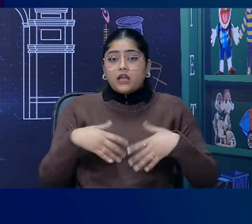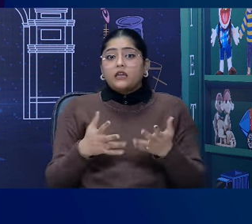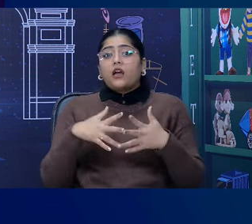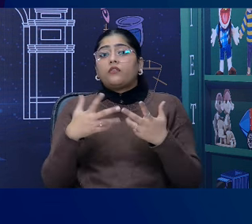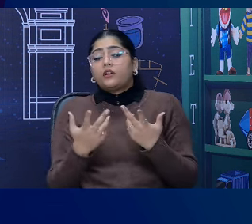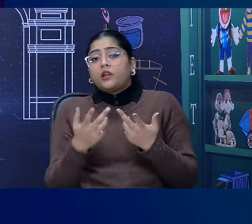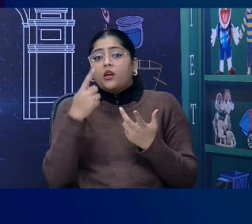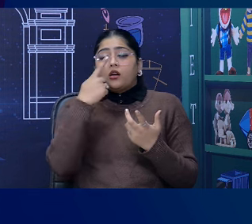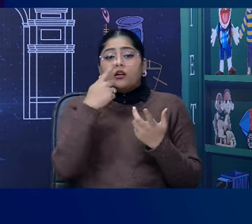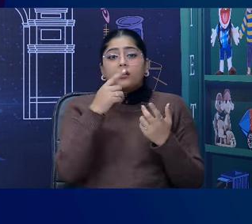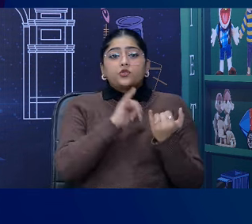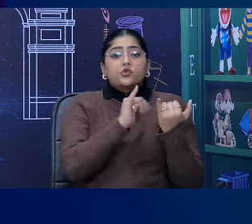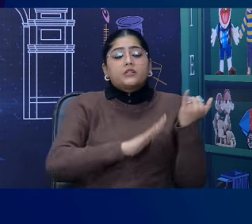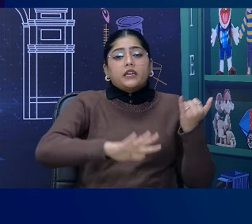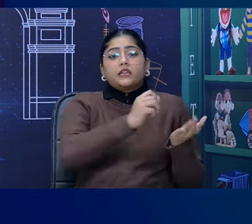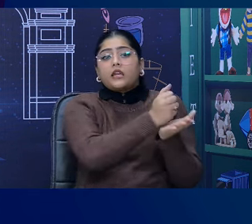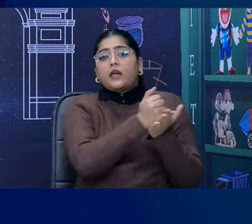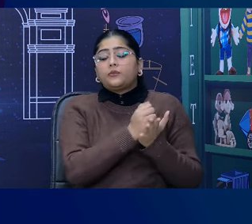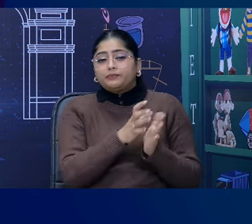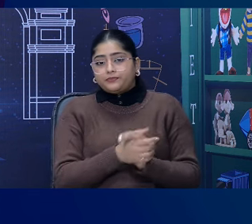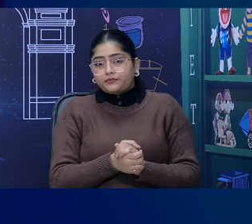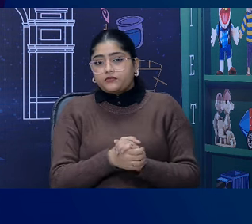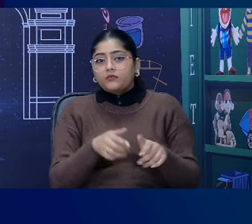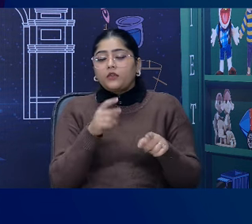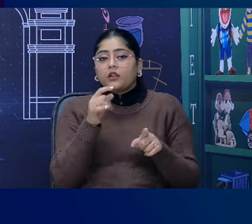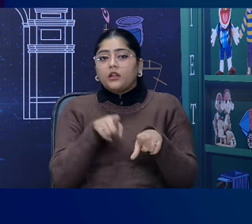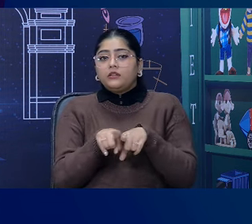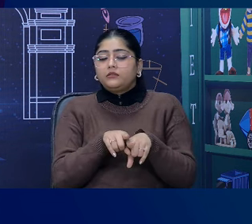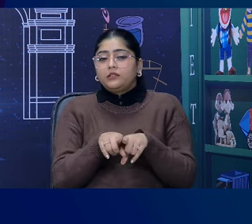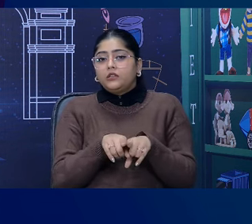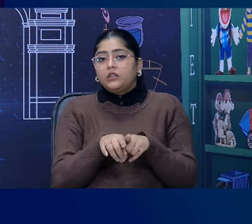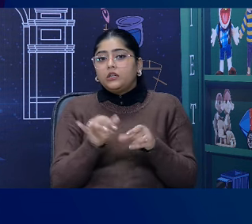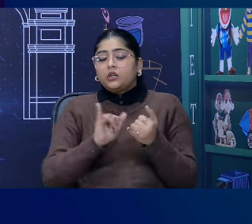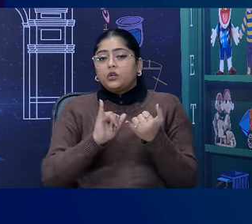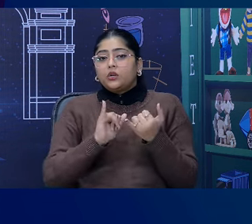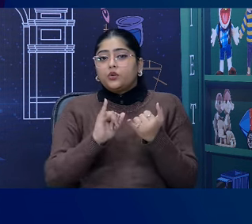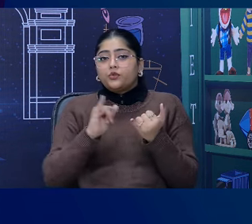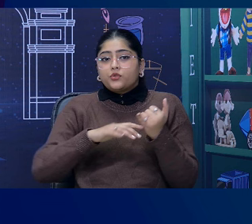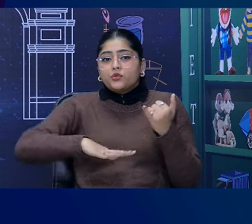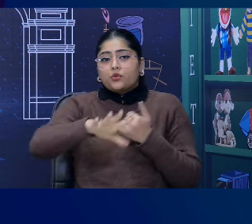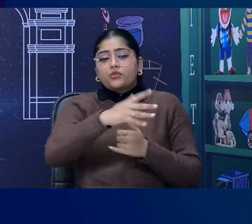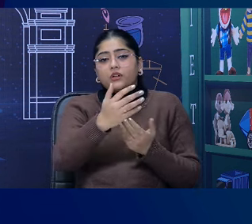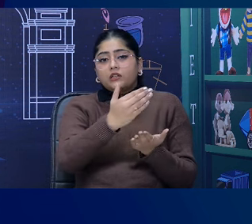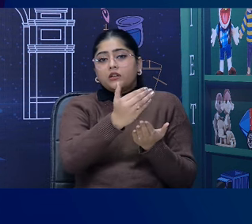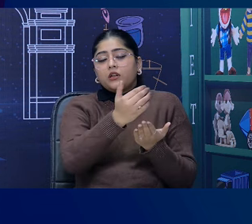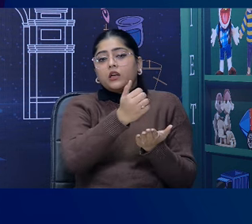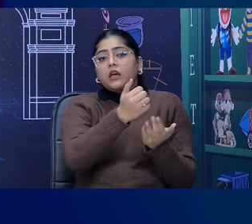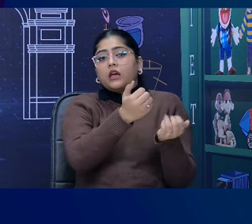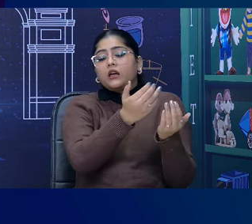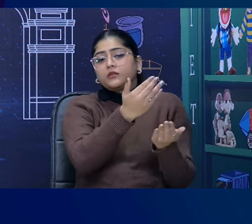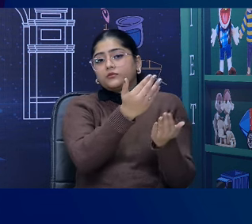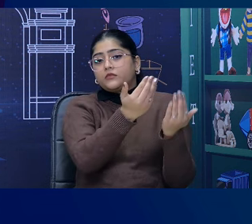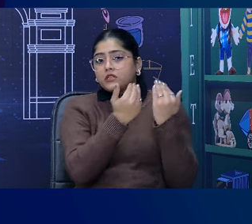करेंगे जो लास्ट है वो है सोशल सोर्ट है वह धीरे-धीरे कैसे खत्म हो रही है या हम कैसे उस सिचुएशन से डील